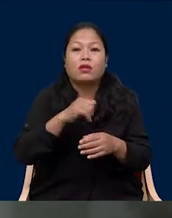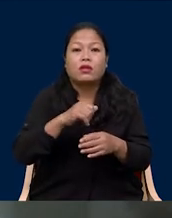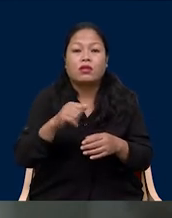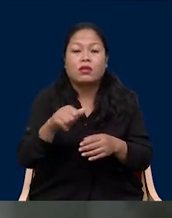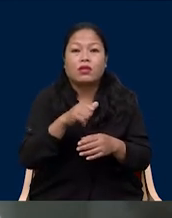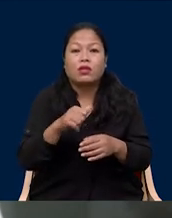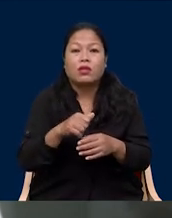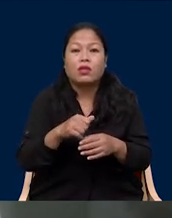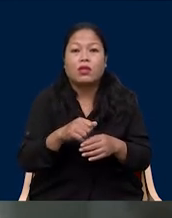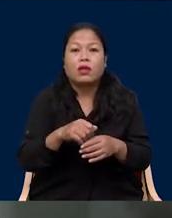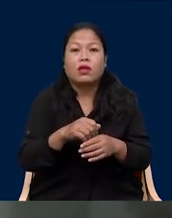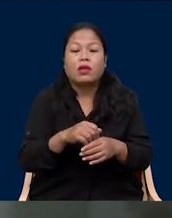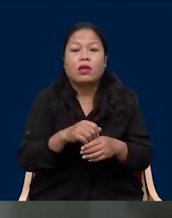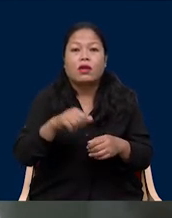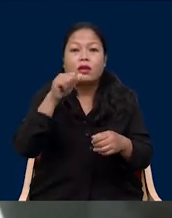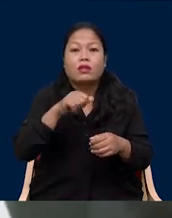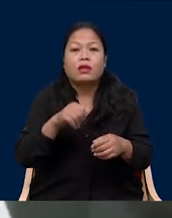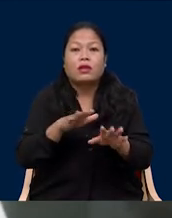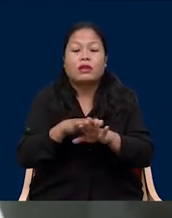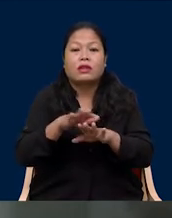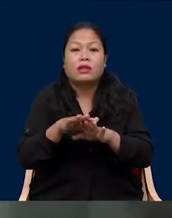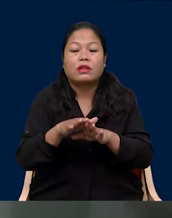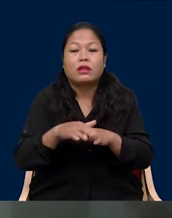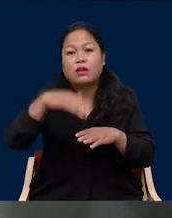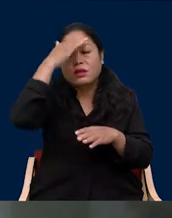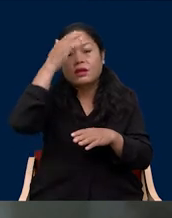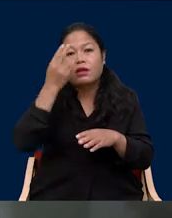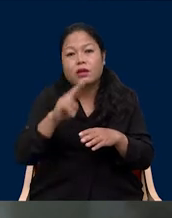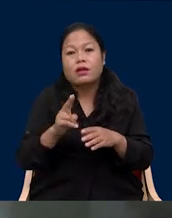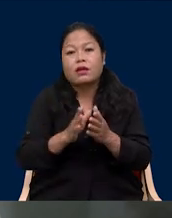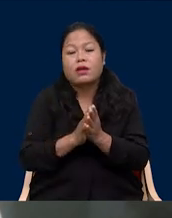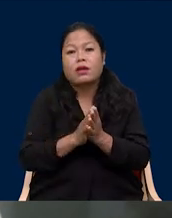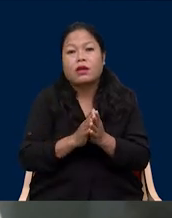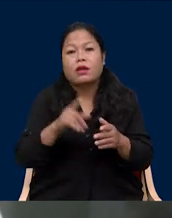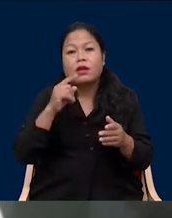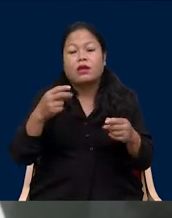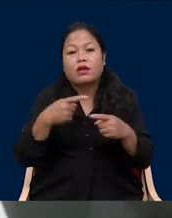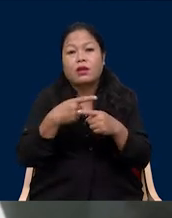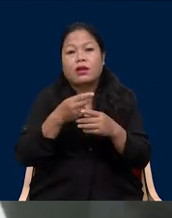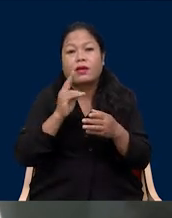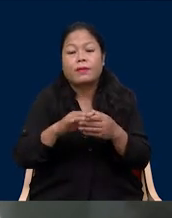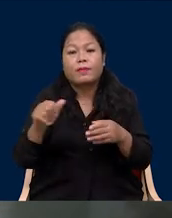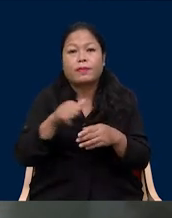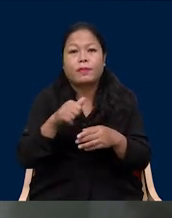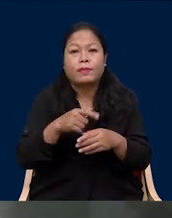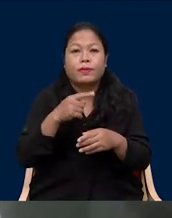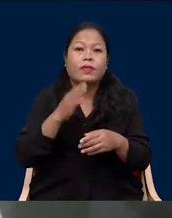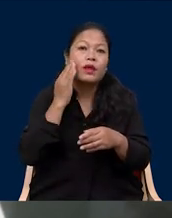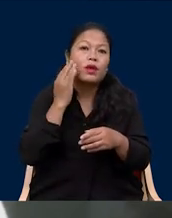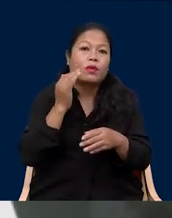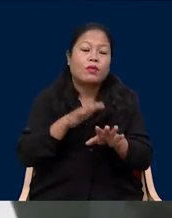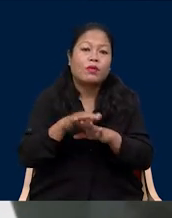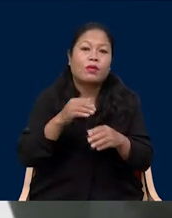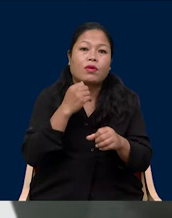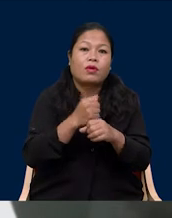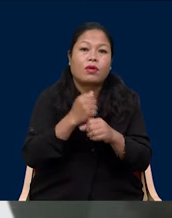रूपमा. तर त्यो हिसाबले चाहिँ अब त्यो रिसर्च नै भएको हुँदैन. अब त्यहाँतिर धेरै कन्सिक्वेन्सेसहरू छ. फर एक्जाम्पल एउटा उदाहरणको लागि चाहिँ अब त्यहाँतिर